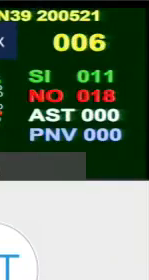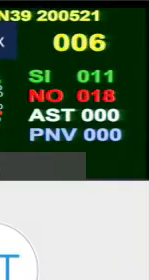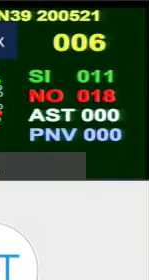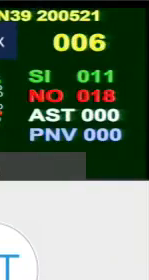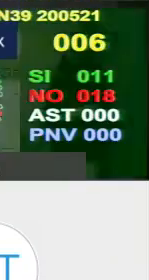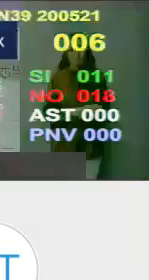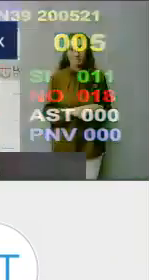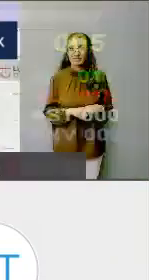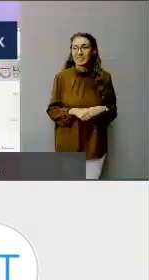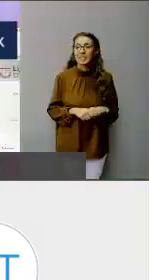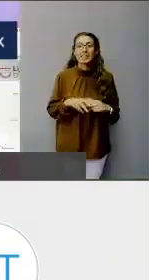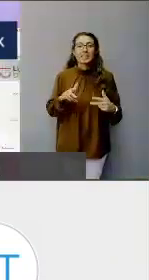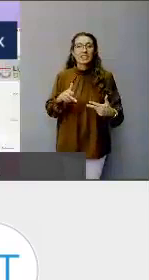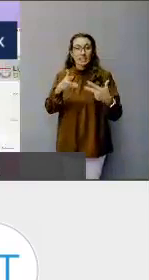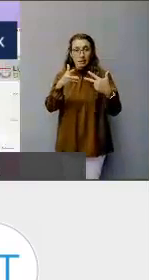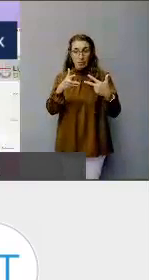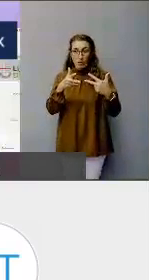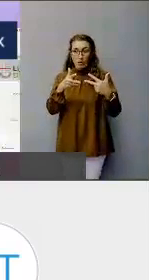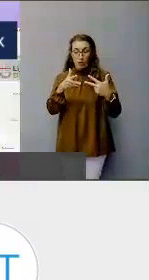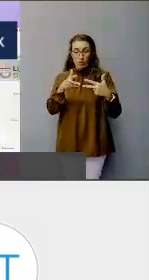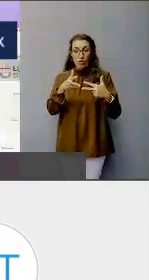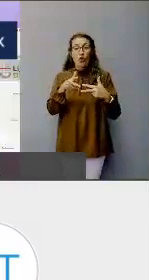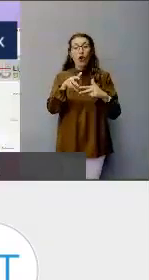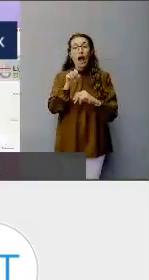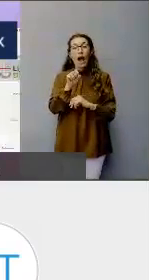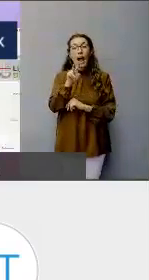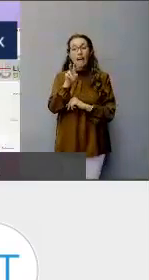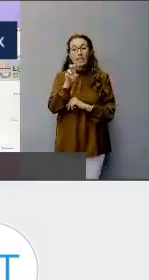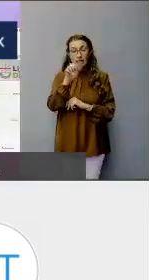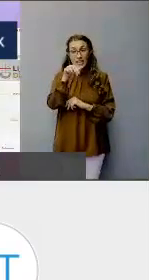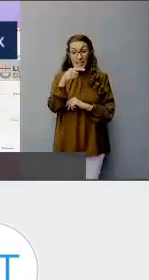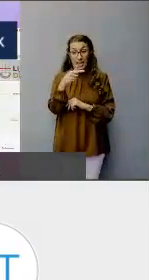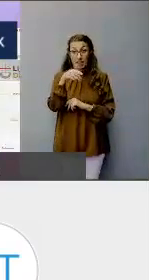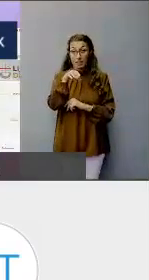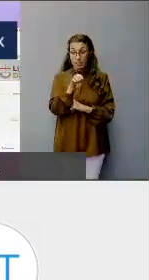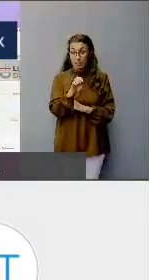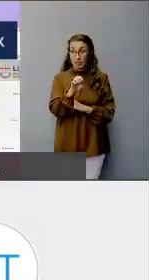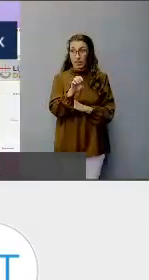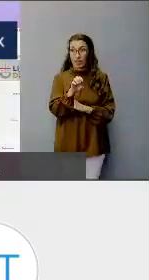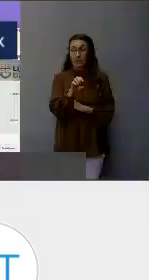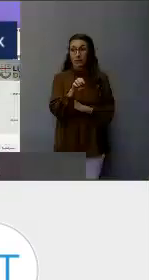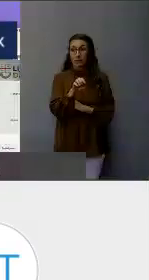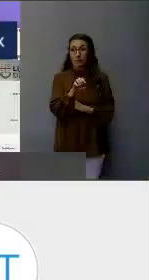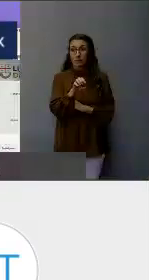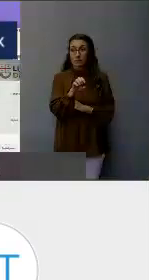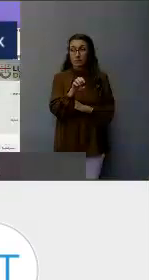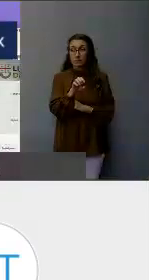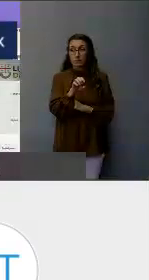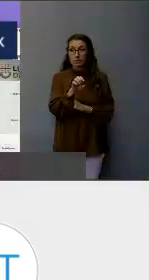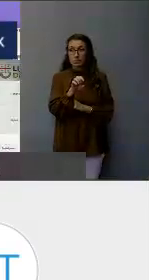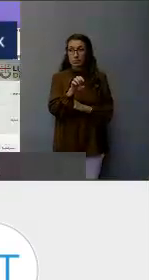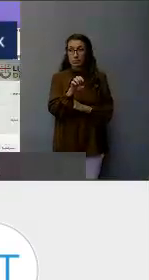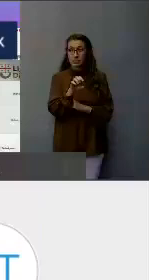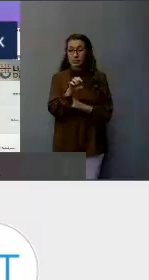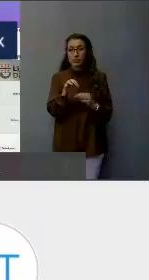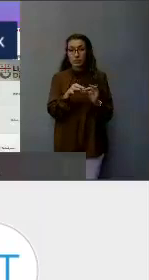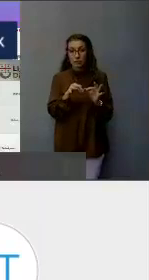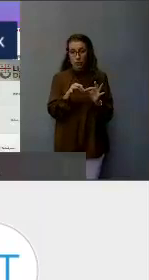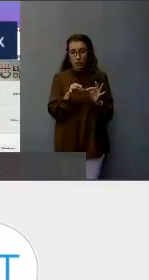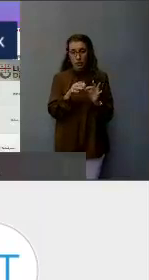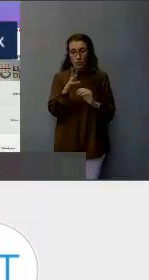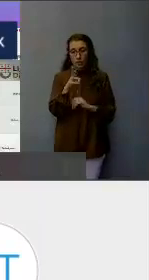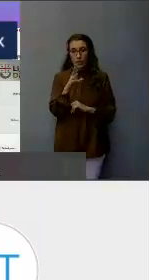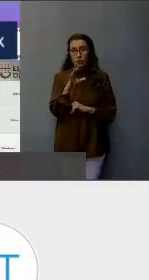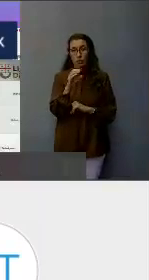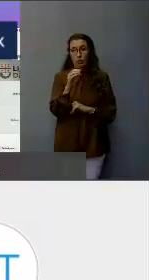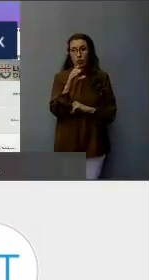da remoto o sull'ordine del giorno 10 parere della giunta è contrario consigliera veniente durevole consigliera